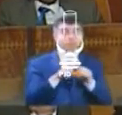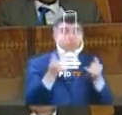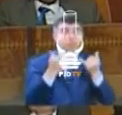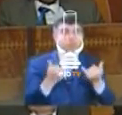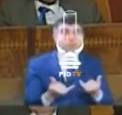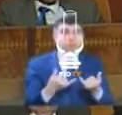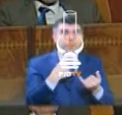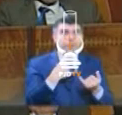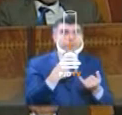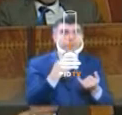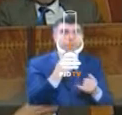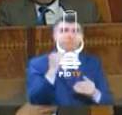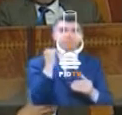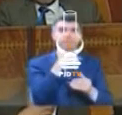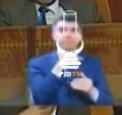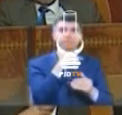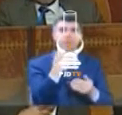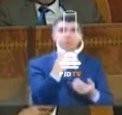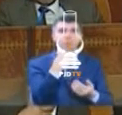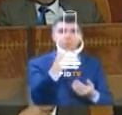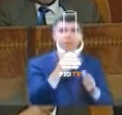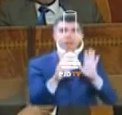تنزيل كل الاجراءات ولا كل مقتضى